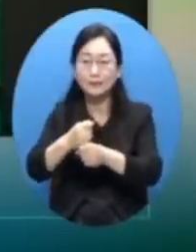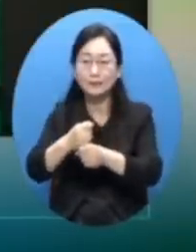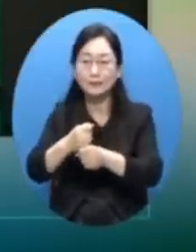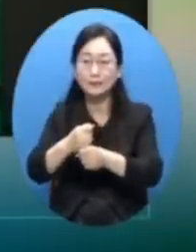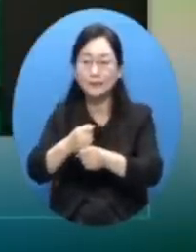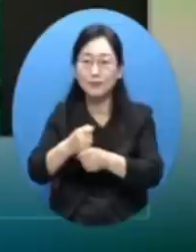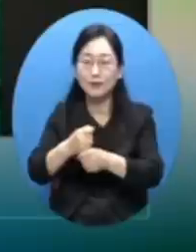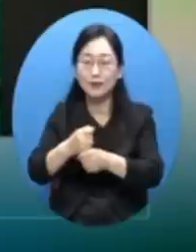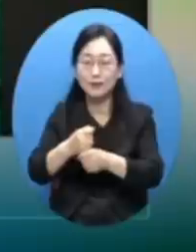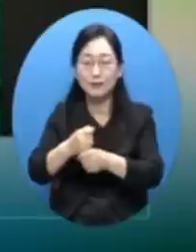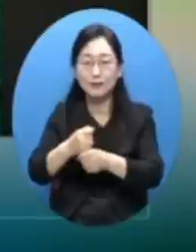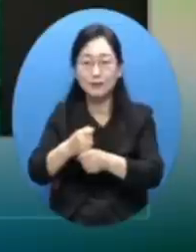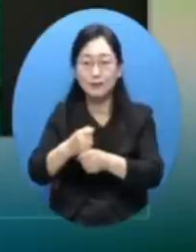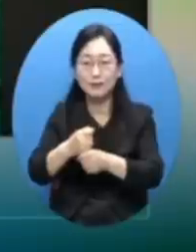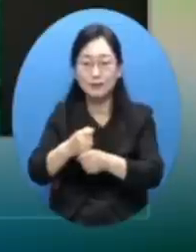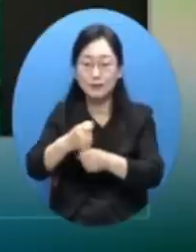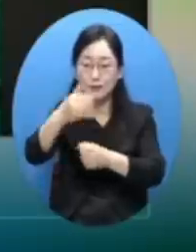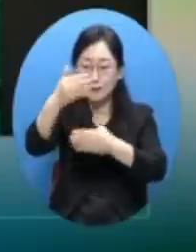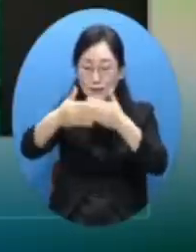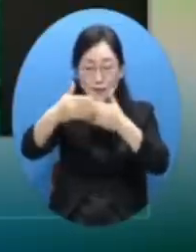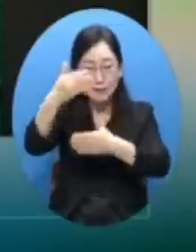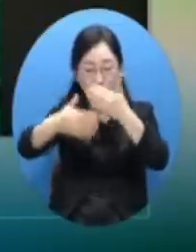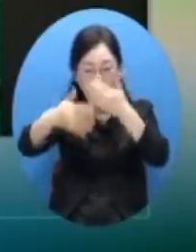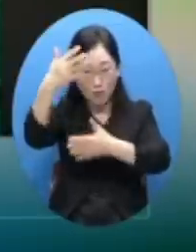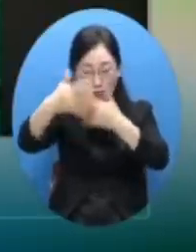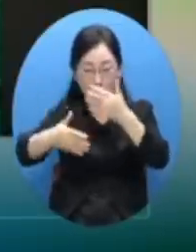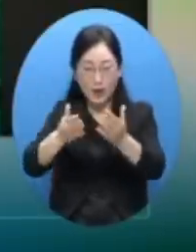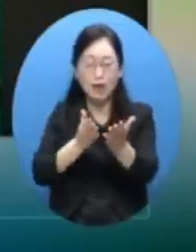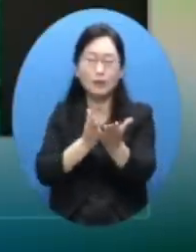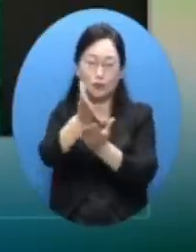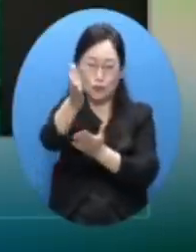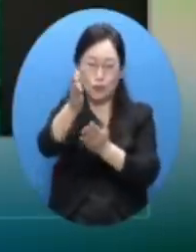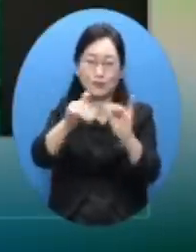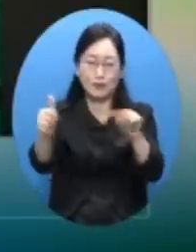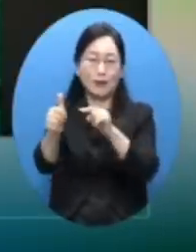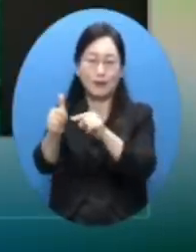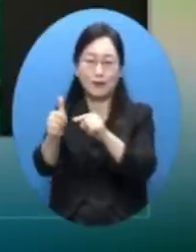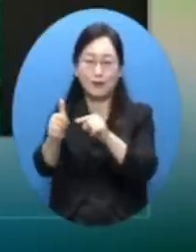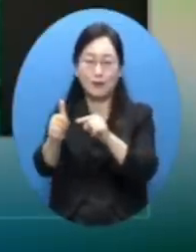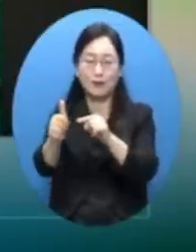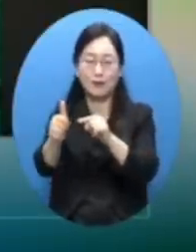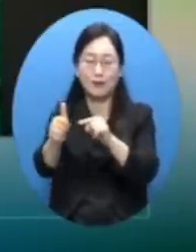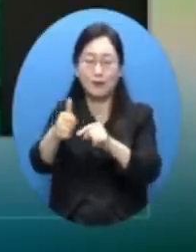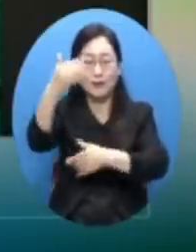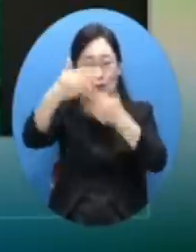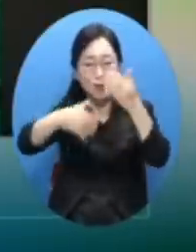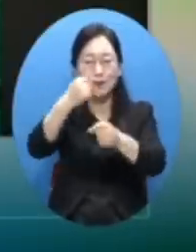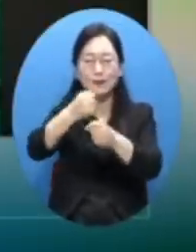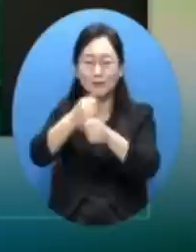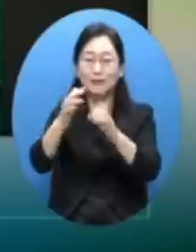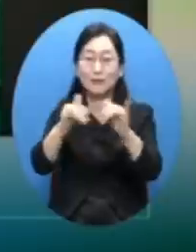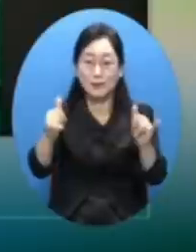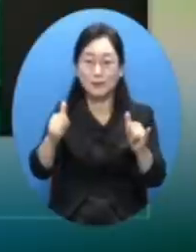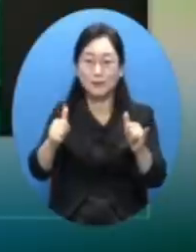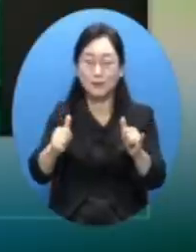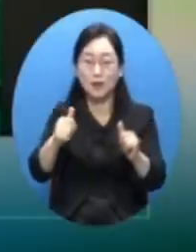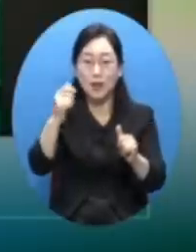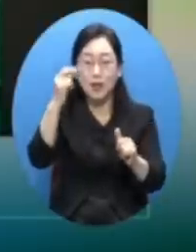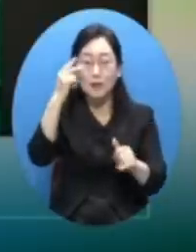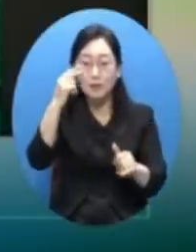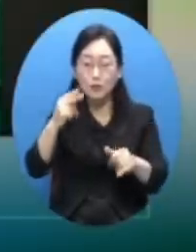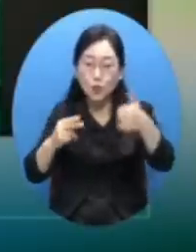학교 그 영화 전공자고 영화 그 영화 제작자인데 미국 50개 주에